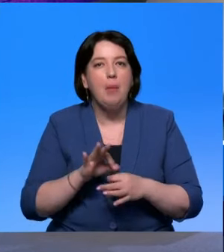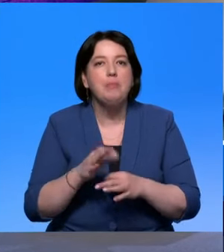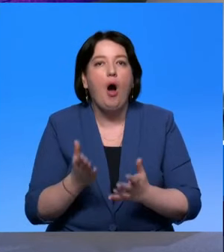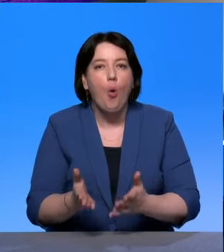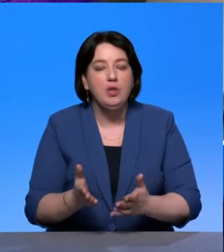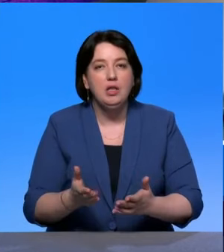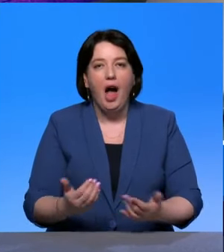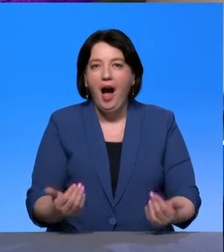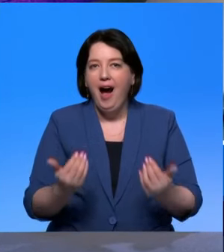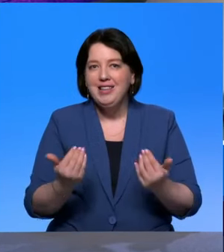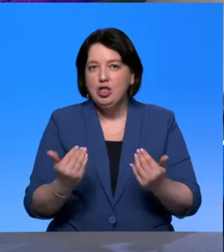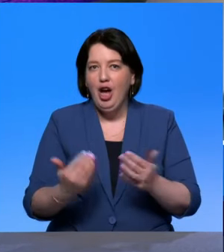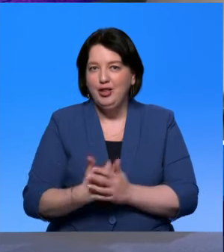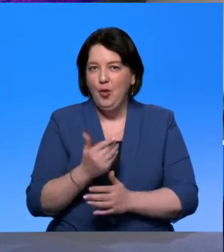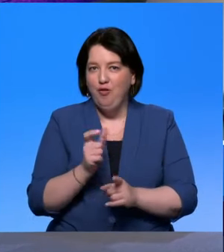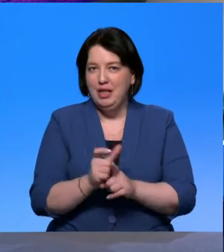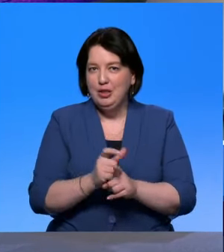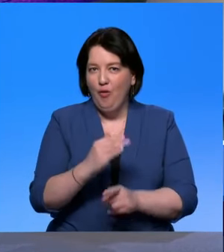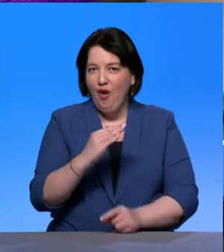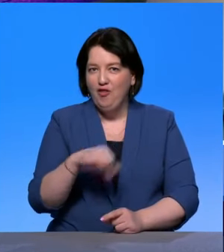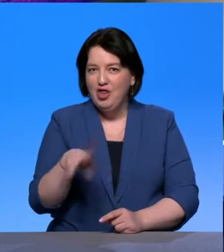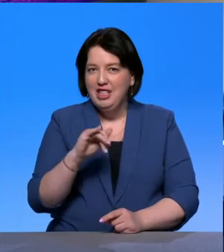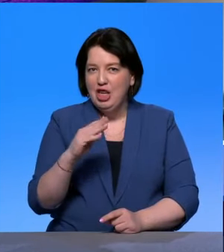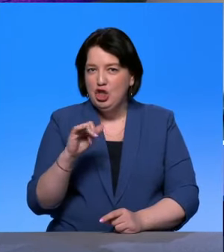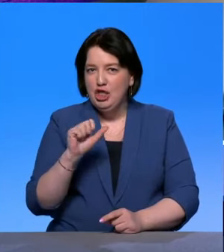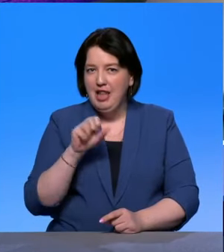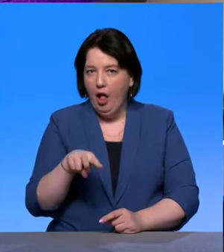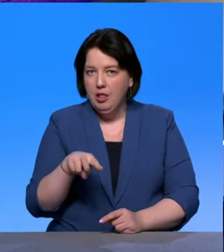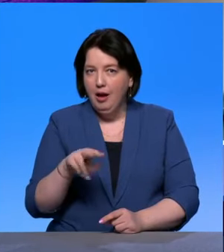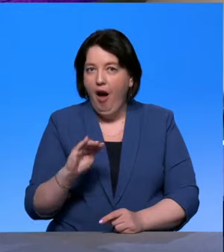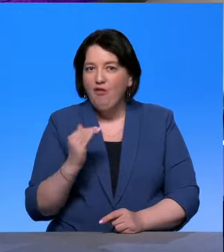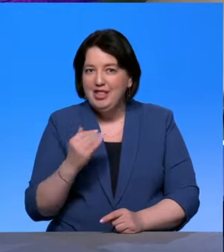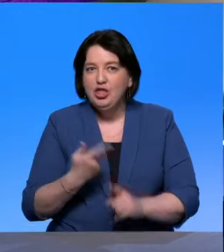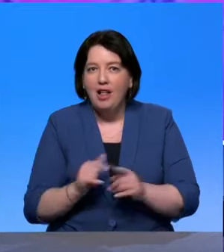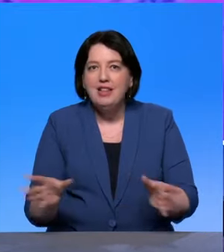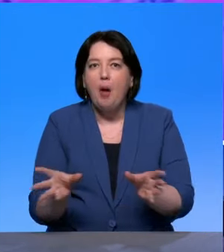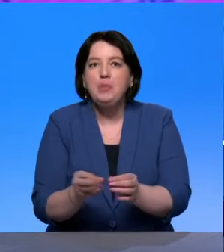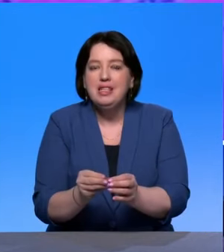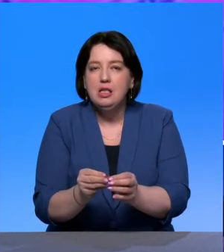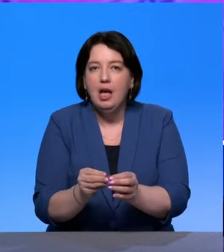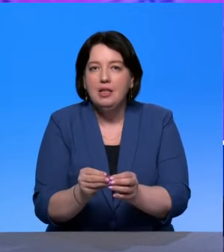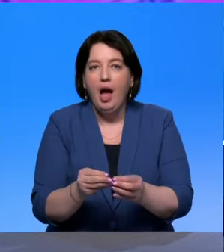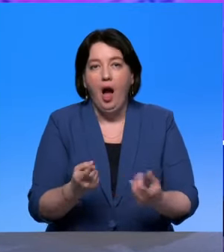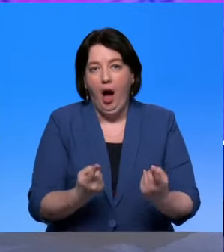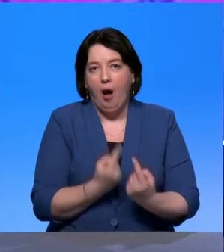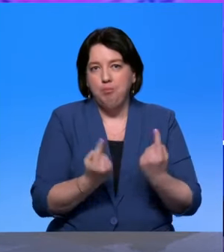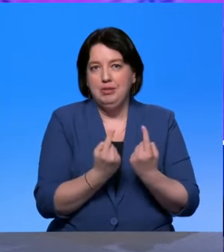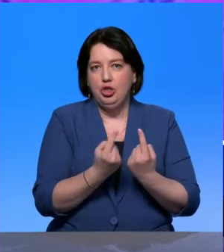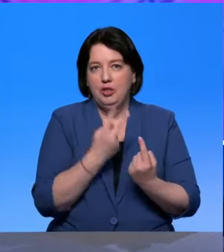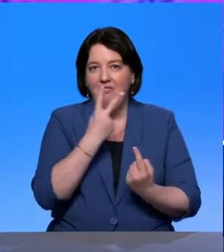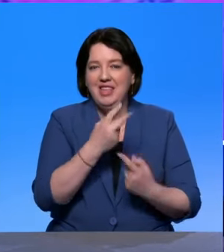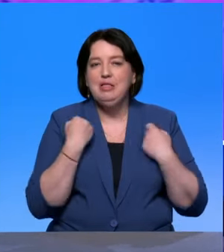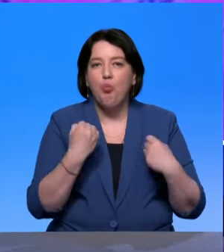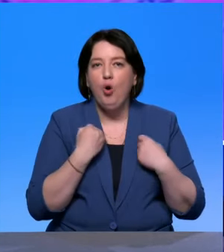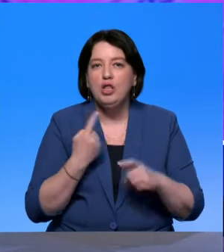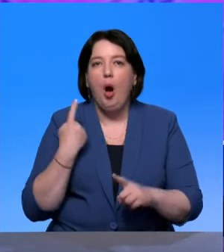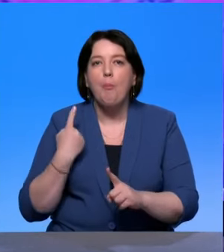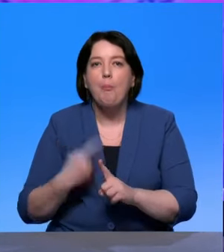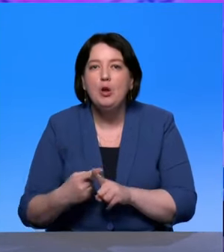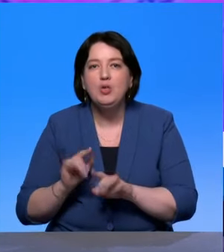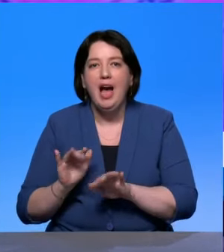вот традиционные виды, да, и плюс киберспорт. И вот задача действительно такой, чтобы